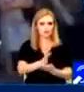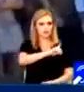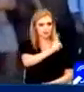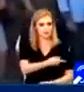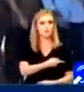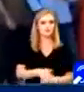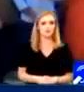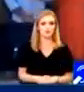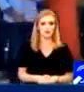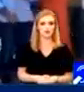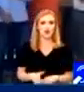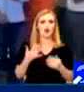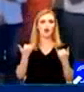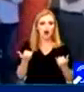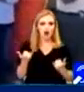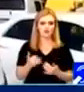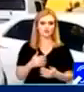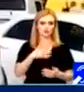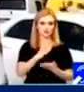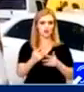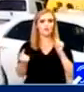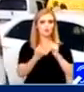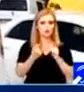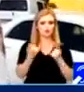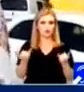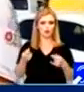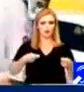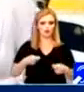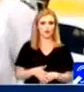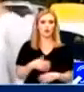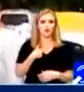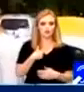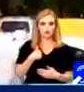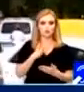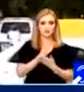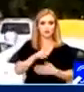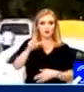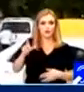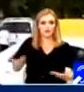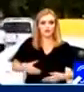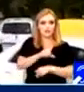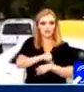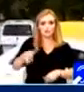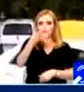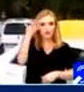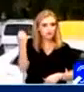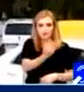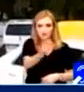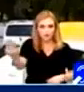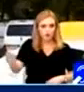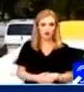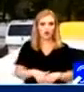o forță care astăzi se opune. Să știți că noi din diaspora nu v-am uitat și nici nu o să vă uităm.